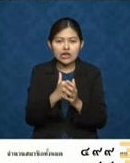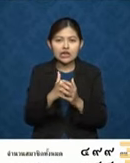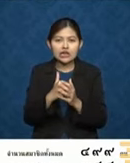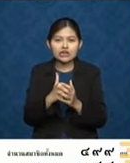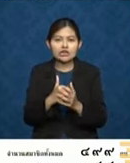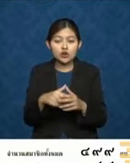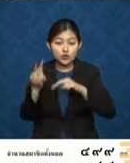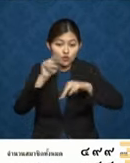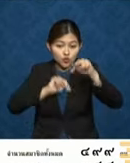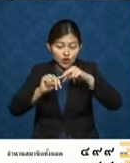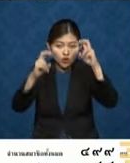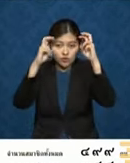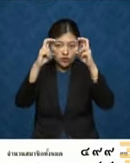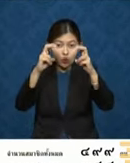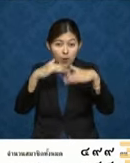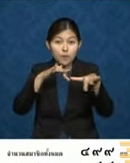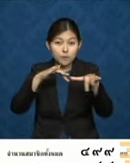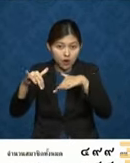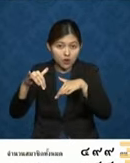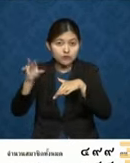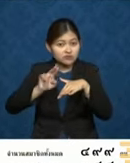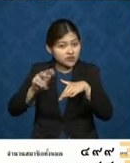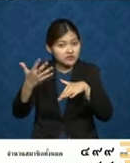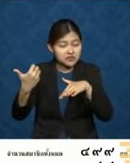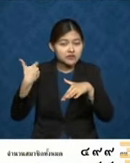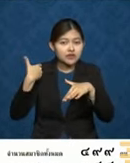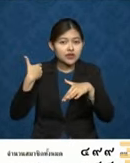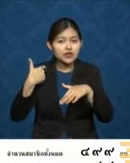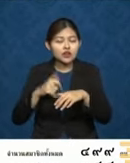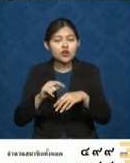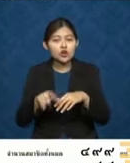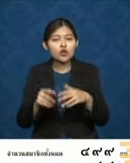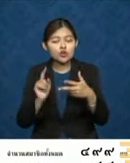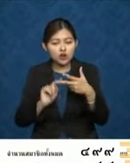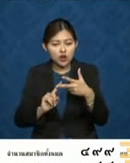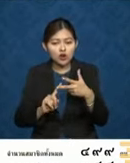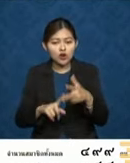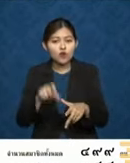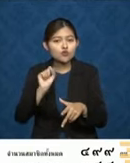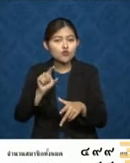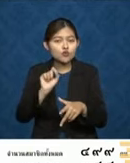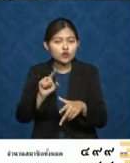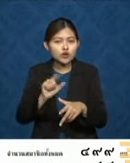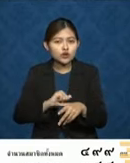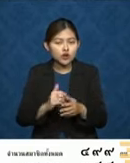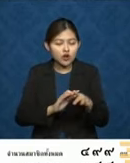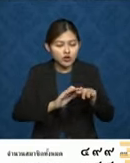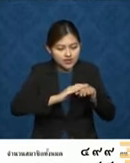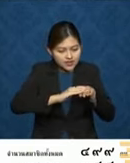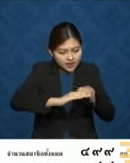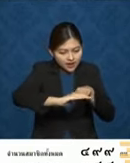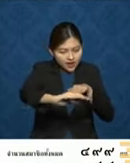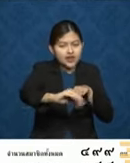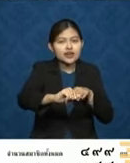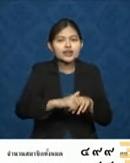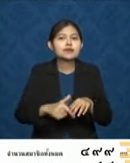ฟ้าว่าพร้อมในการเดินรถหรือไม่ต่อมาคือเร่งซ่อมแซงพื้นถนนและเร่งดำเนินการคืนพื้นผิว